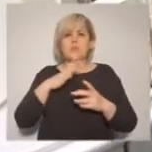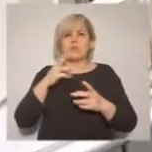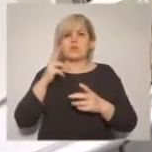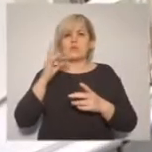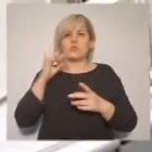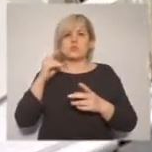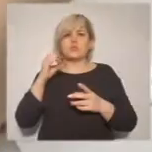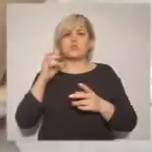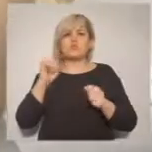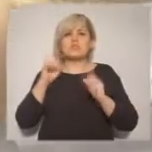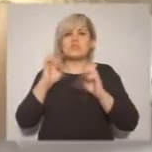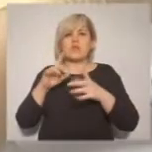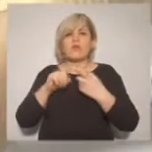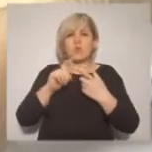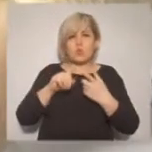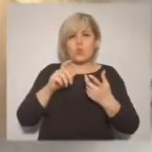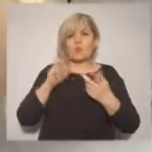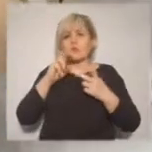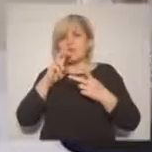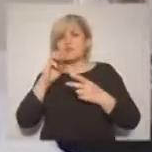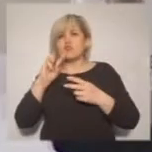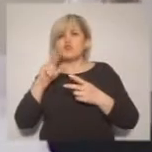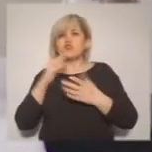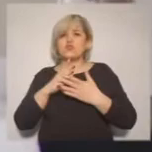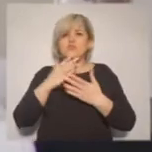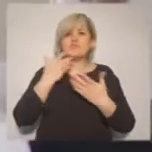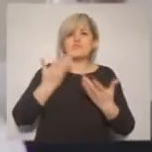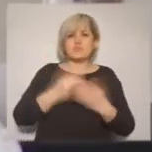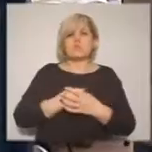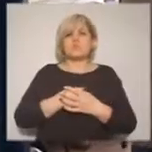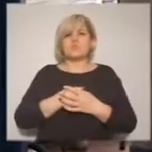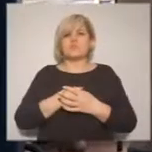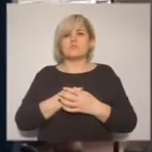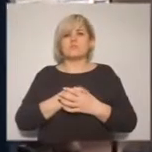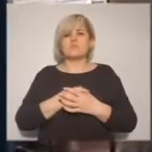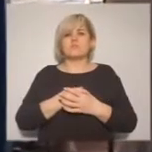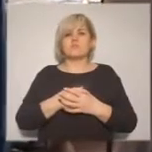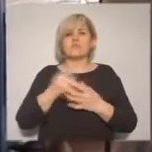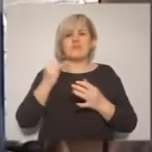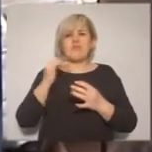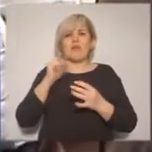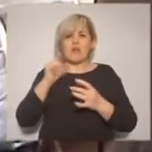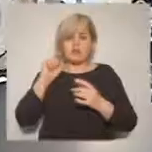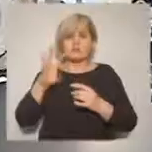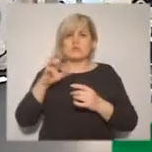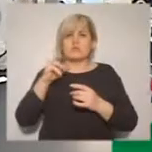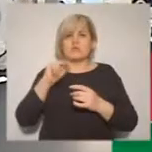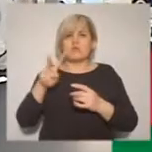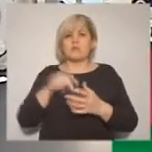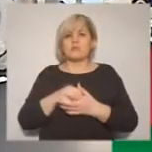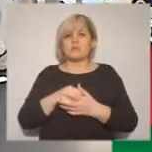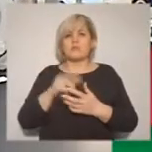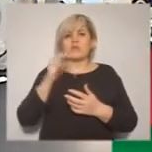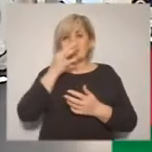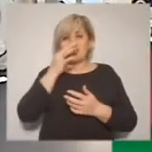сдать кровь, можно проверить желчь, но основным методом исследования является анализ кала. И вот здесь есть определенные нюансы. Яйца